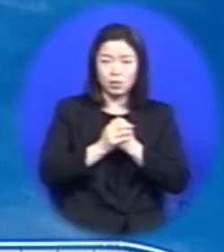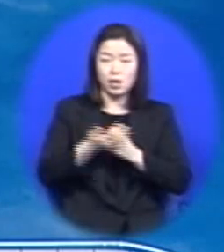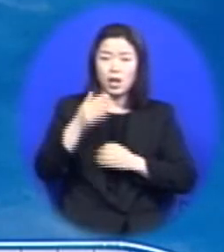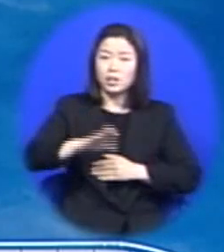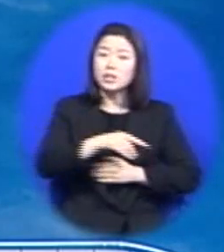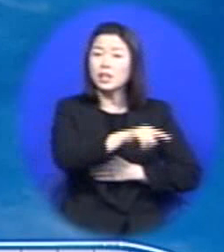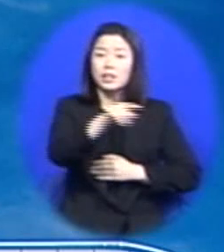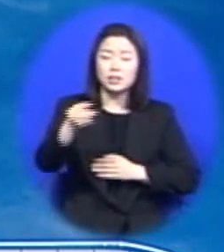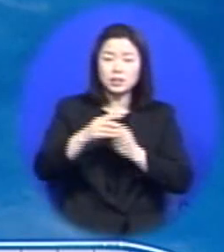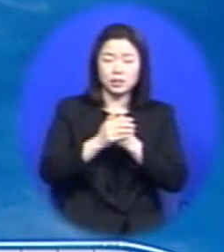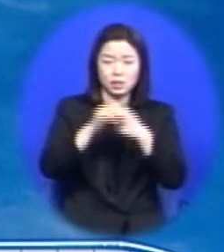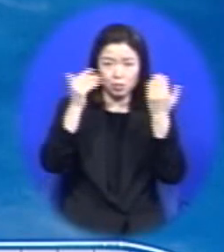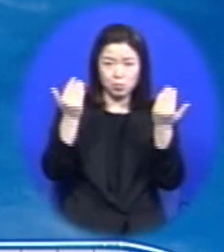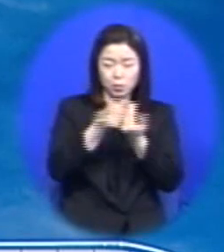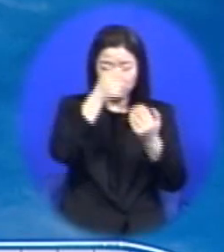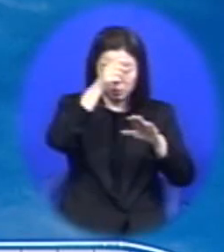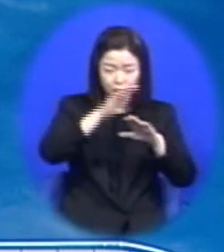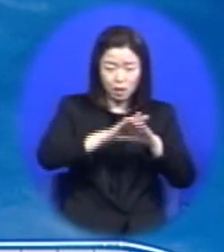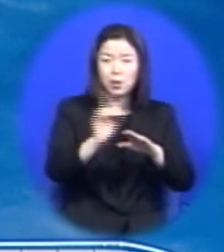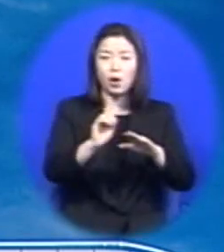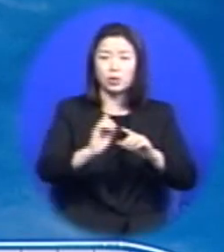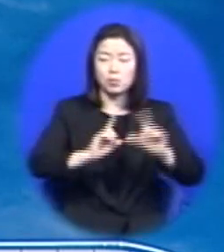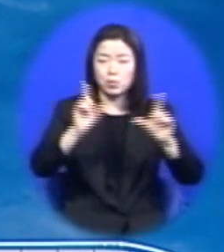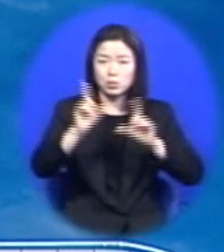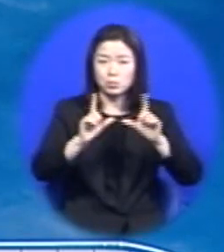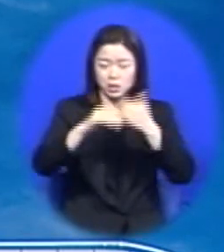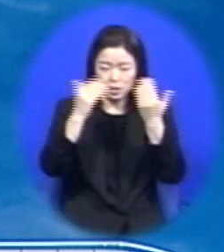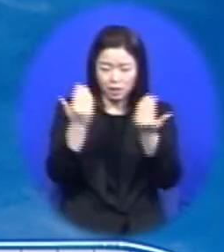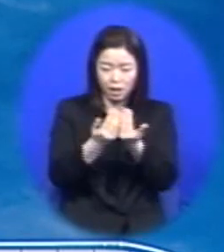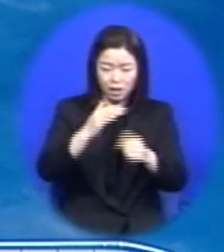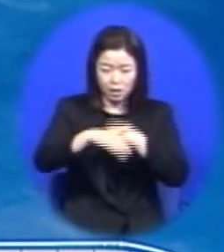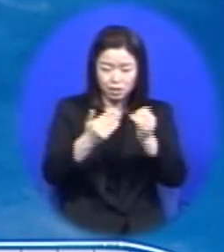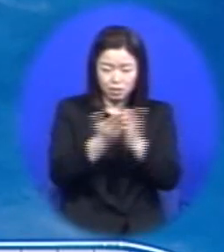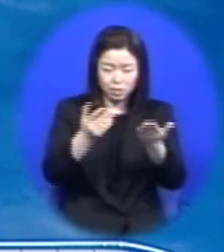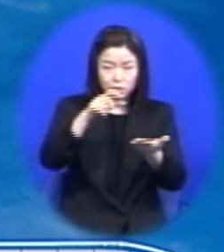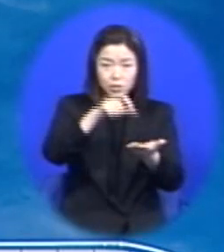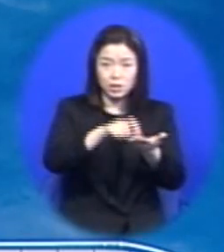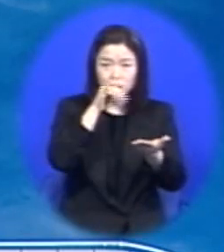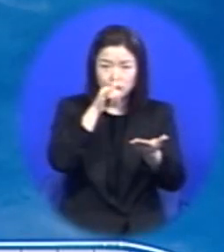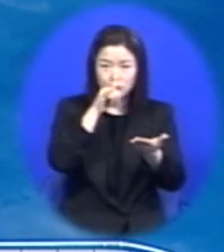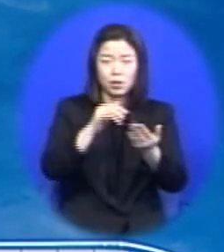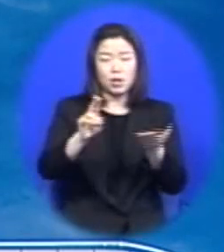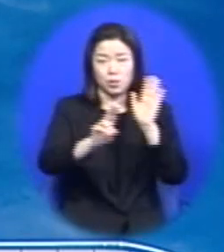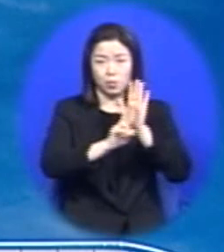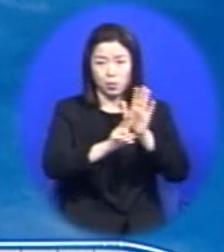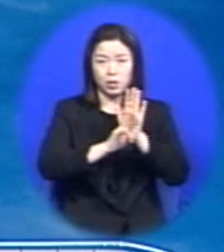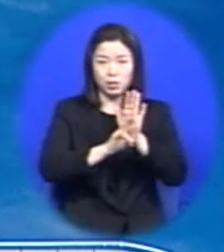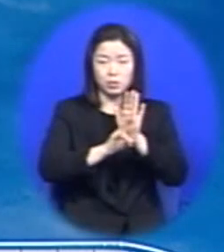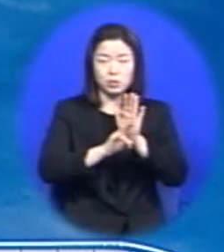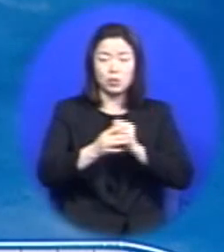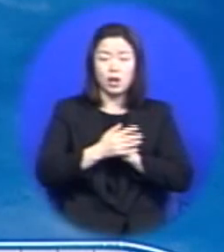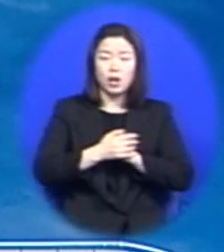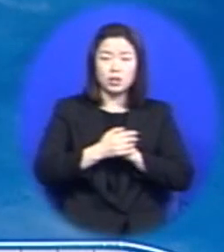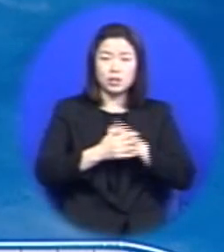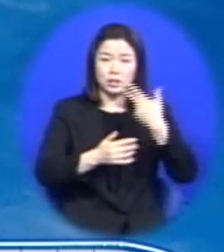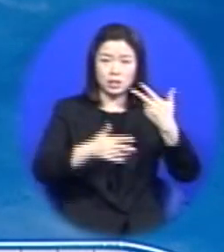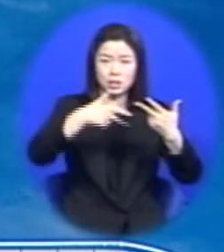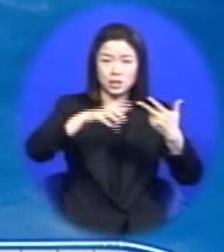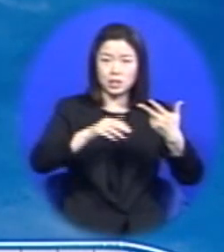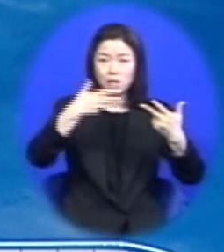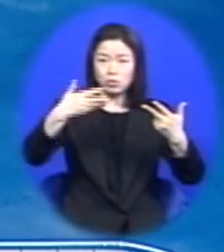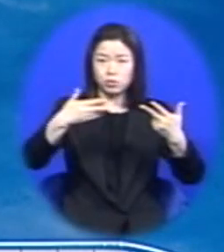예배 드리는지 모습이 나와요. 요한계시록 7장에 그 모습이 나옵니다. 요한계시록 7장